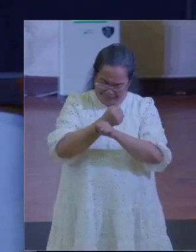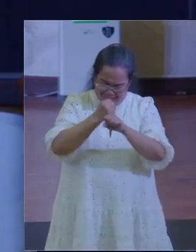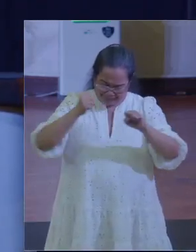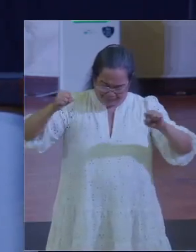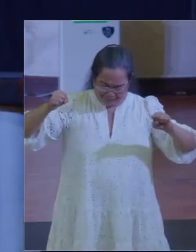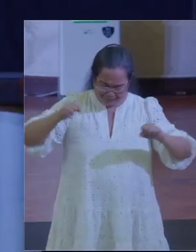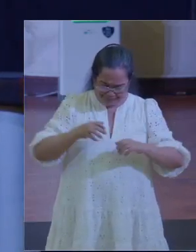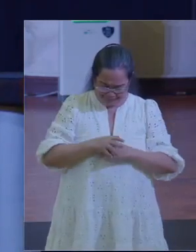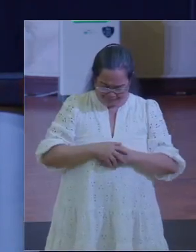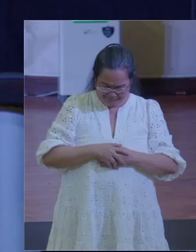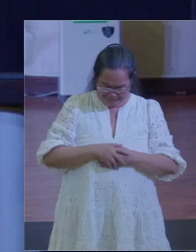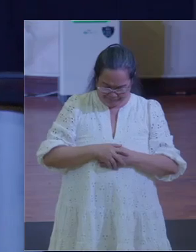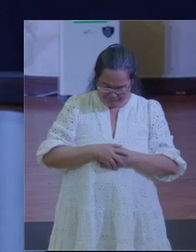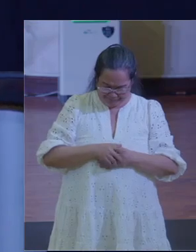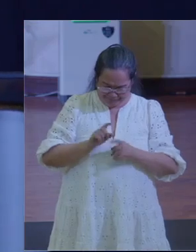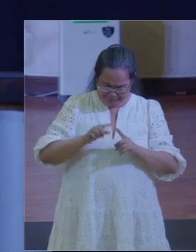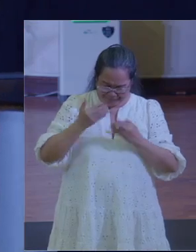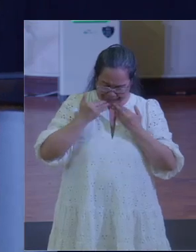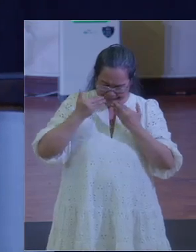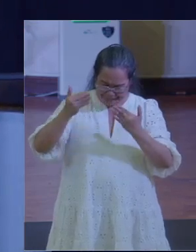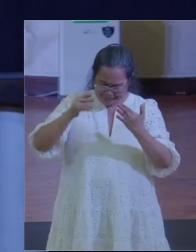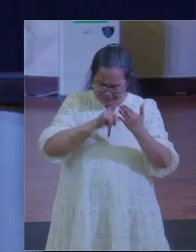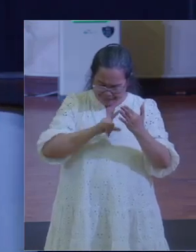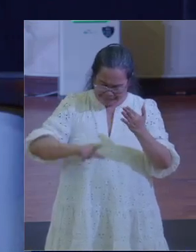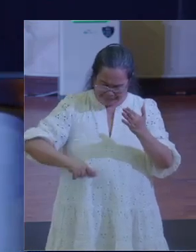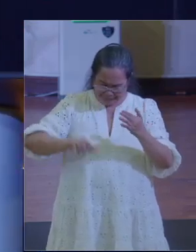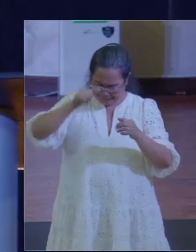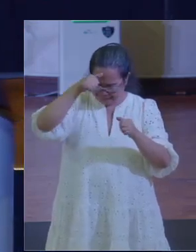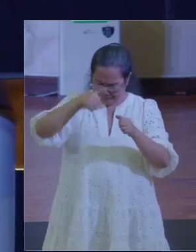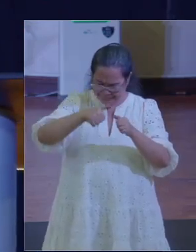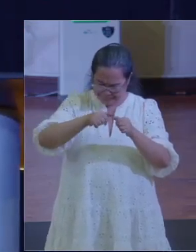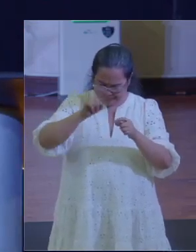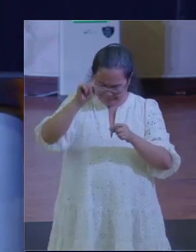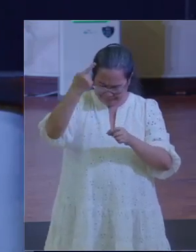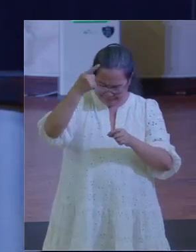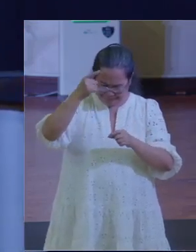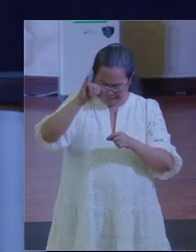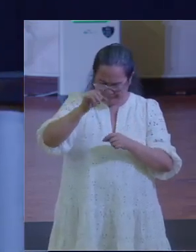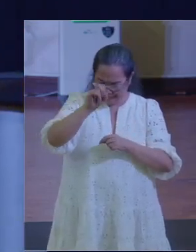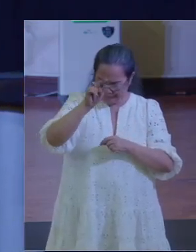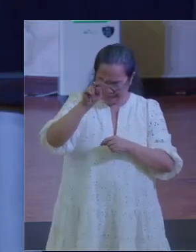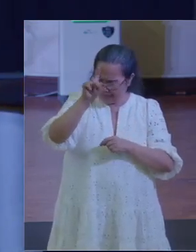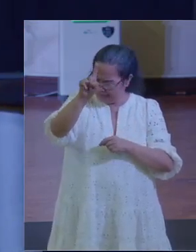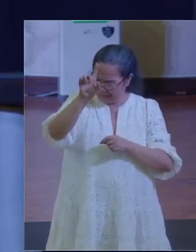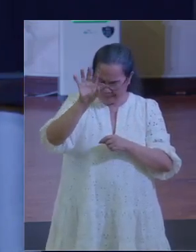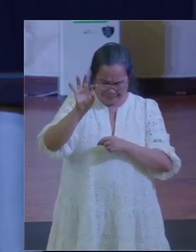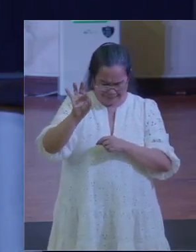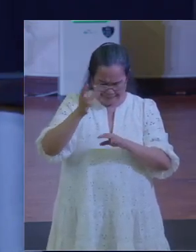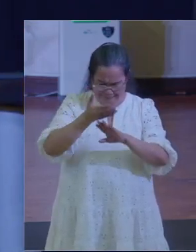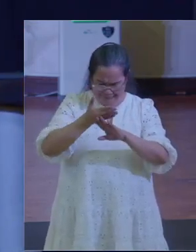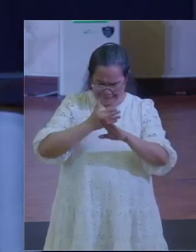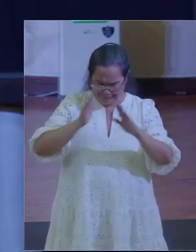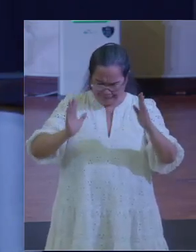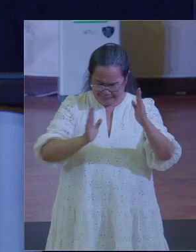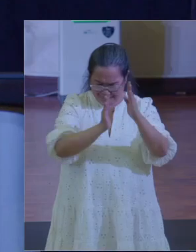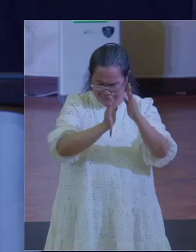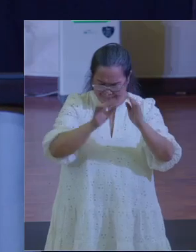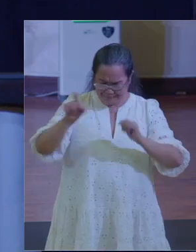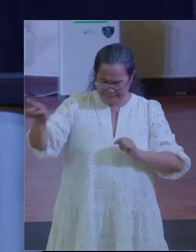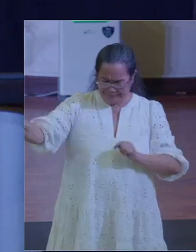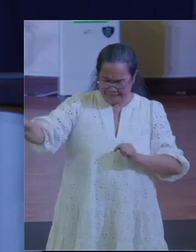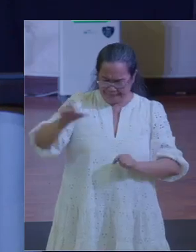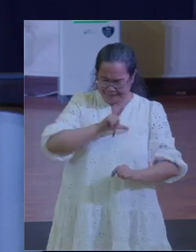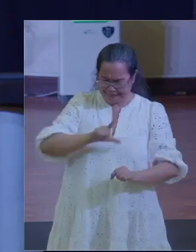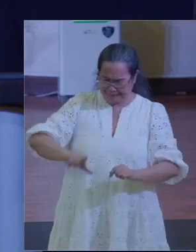kaligtasan. Pero salamat sa pagpaalala, sinabi po sa 1 John 1:9, bago tayo humarap sa communion,